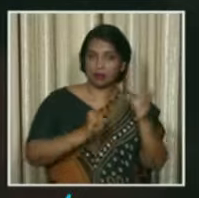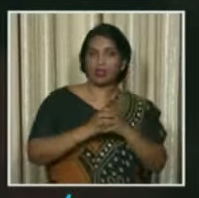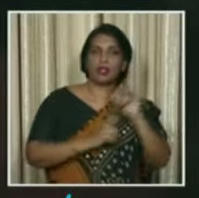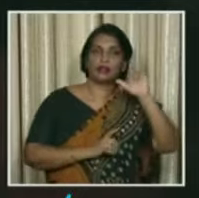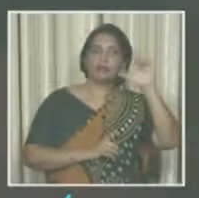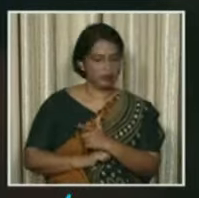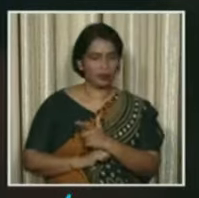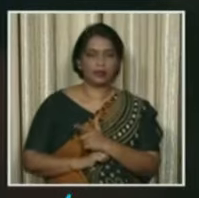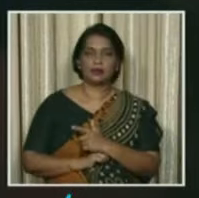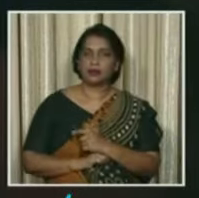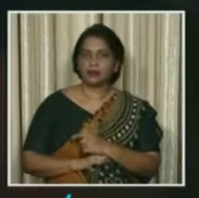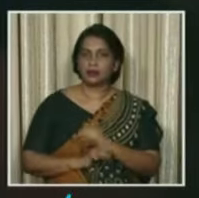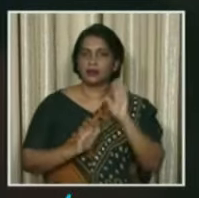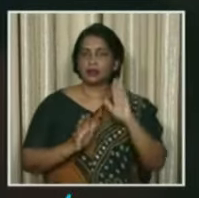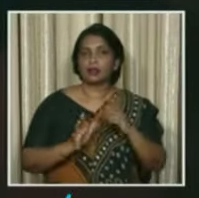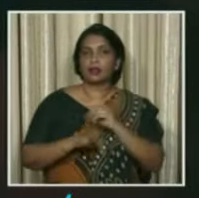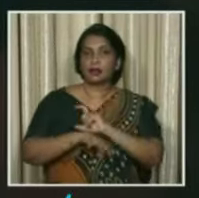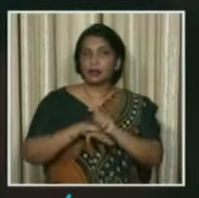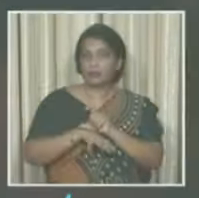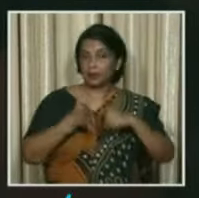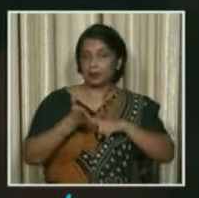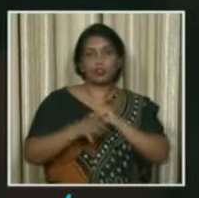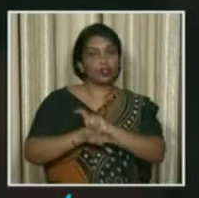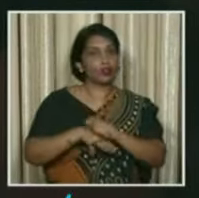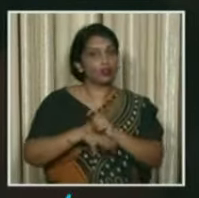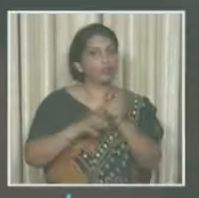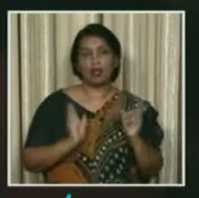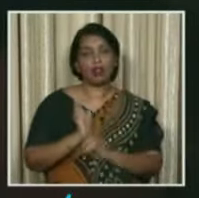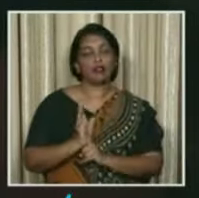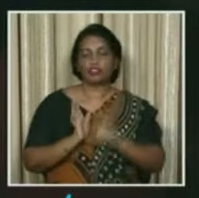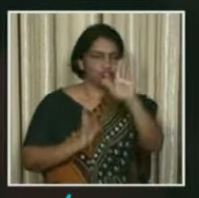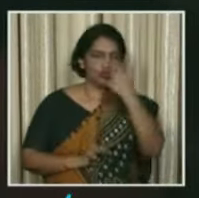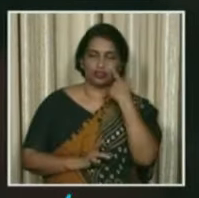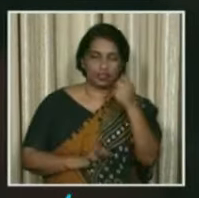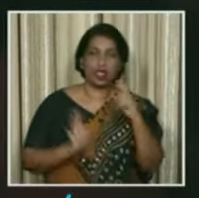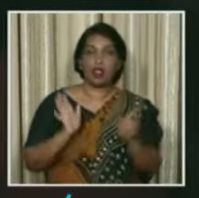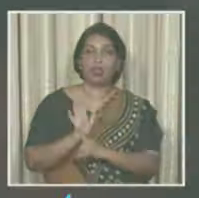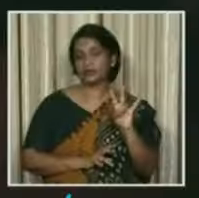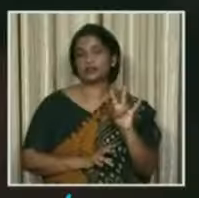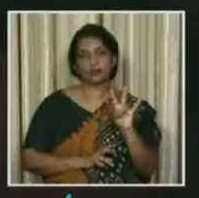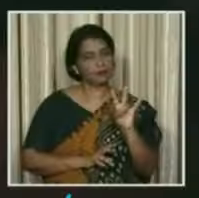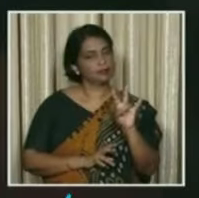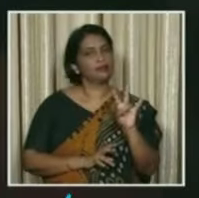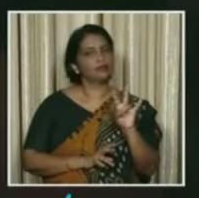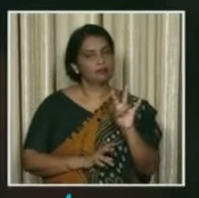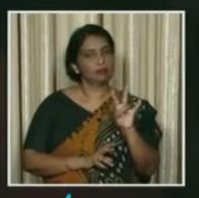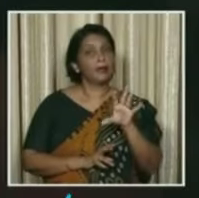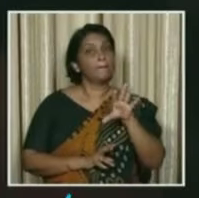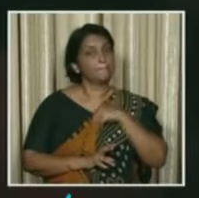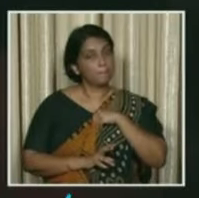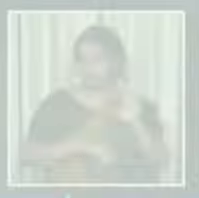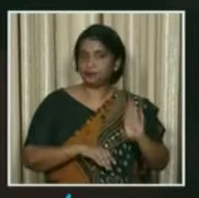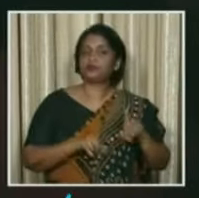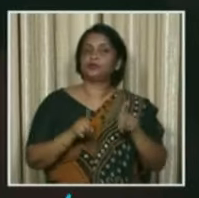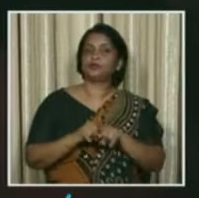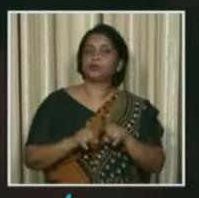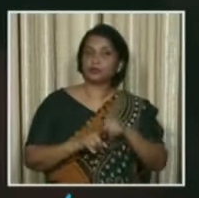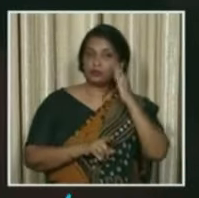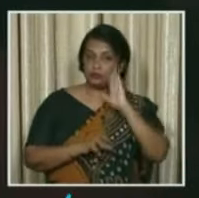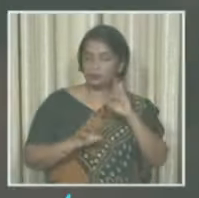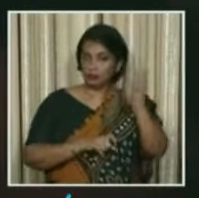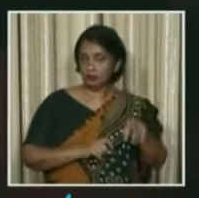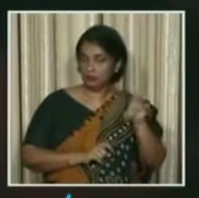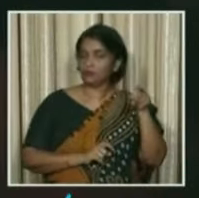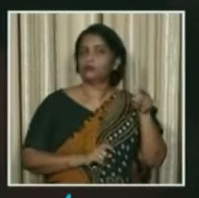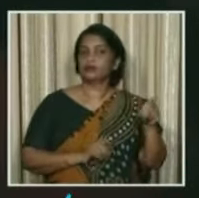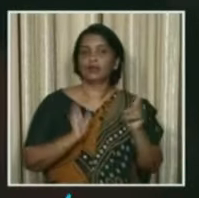75,000ක මුදලක් පමණයි. මෙතර කොමිෂන් සභාව යෝජනා කරේ මේ මුදල 125,000ක් කරන්න, පිළිගත් දේශපාලන පක්ෂයකින් නම් ස්වාධීන අපේක්ෂකකින්